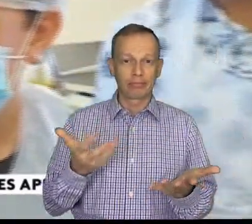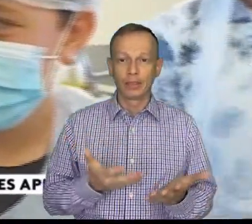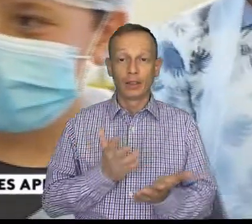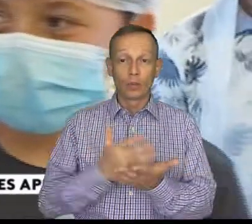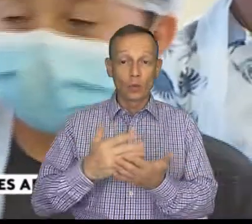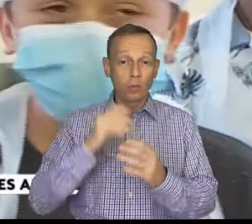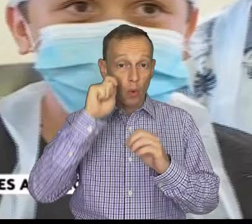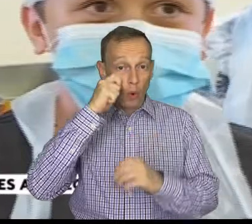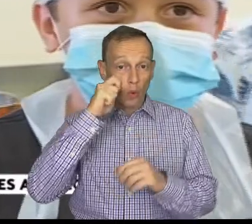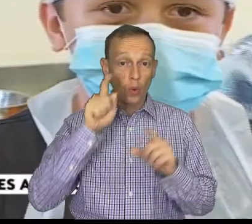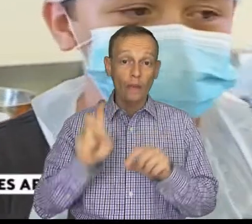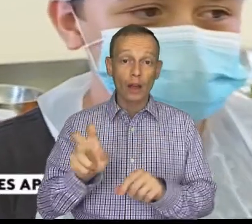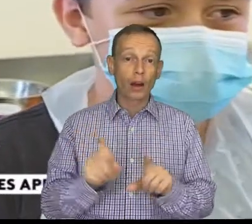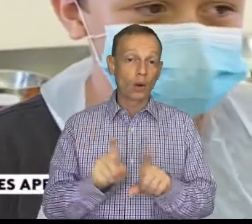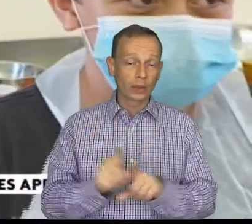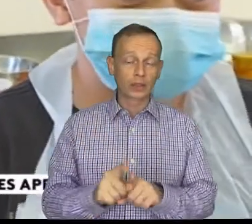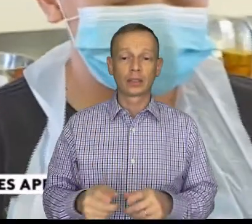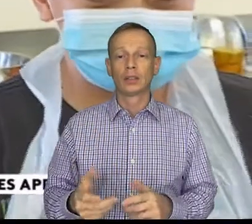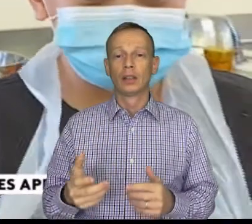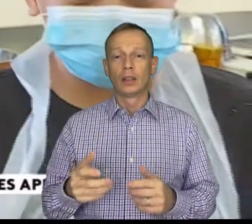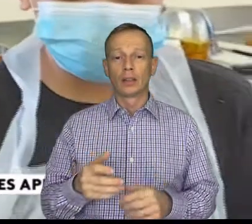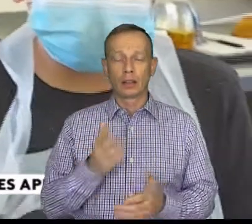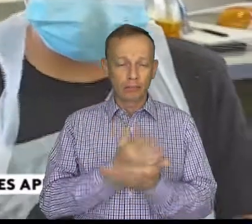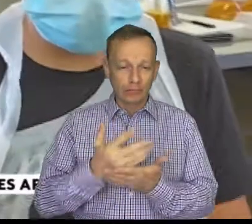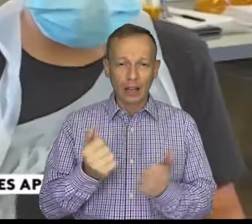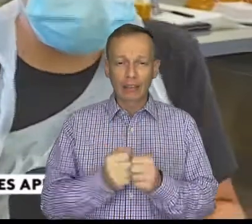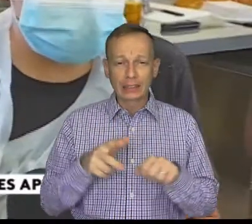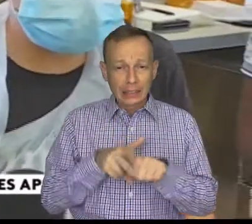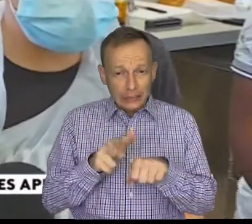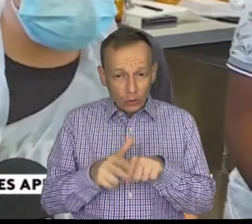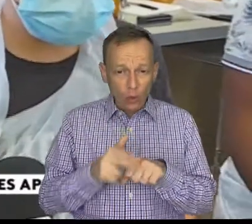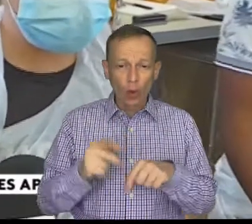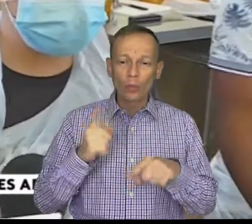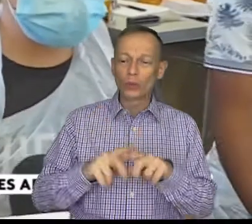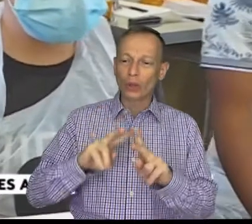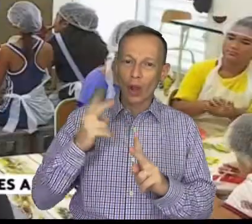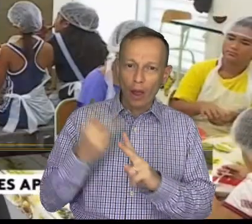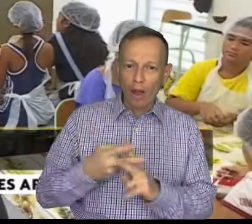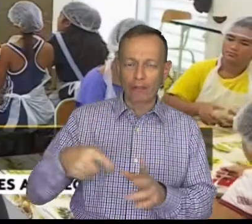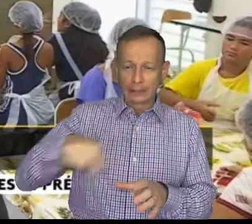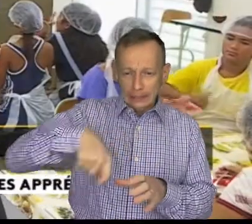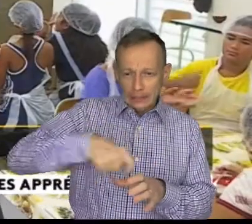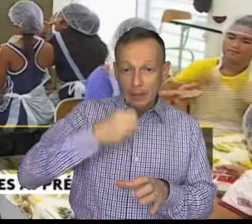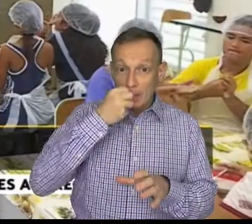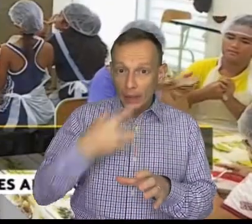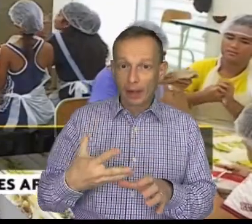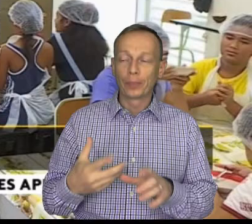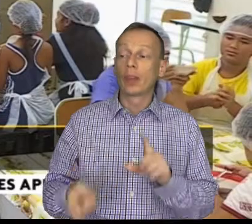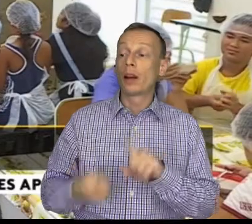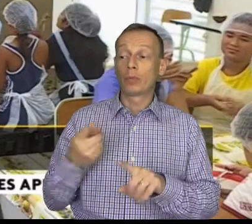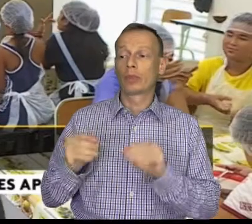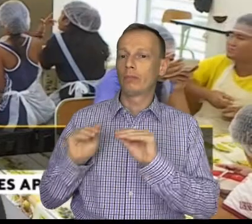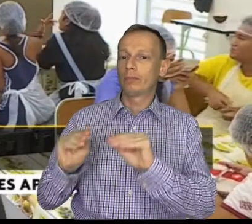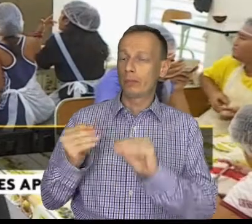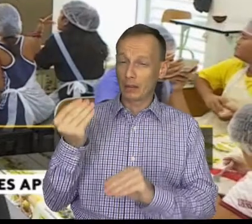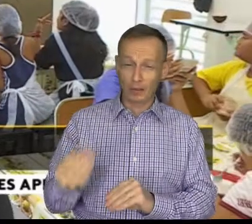il faut couper l'oignon vert en petits morceaux avec le ciseau. Après, il faut casser l'œuf, il faut bien mélanger. C'était nécessaire de familiariser